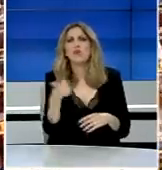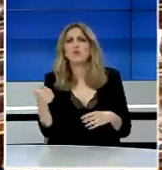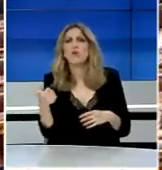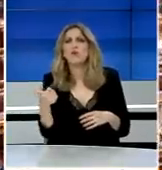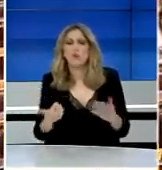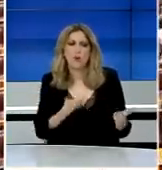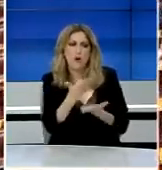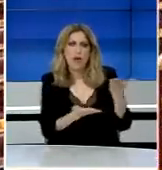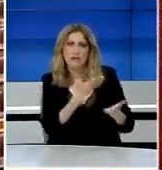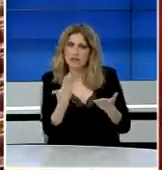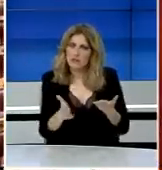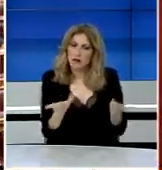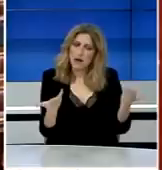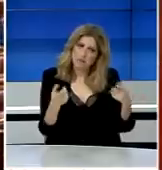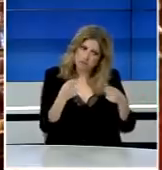Δεν αποκλείεται